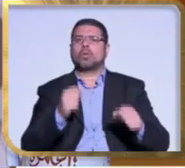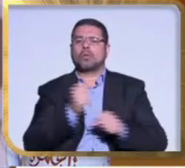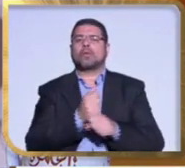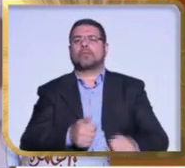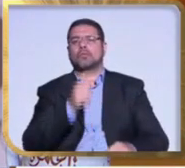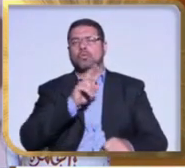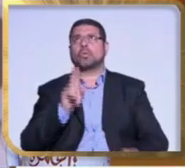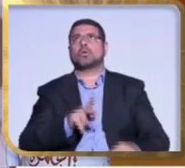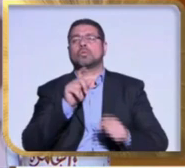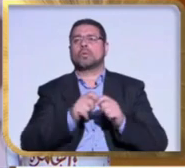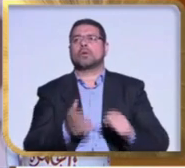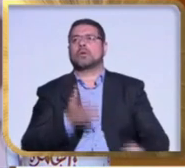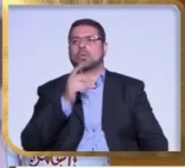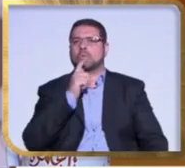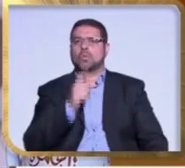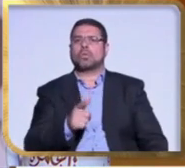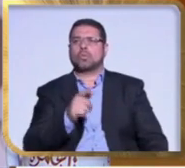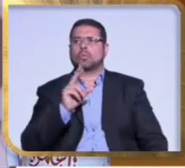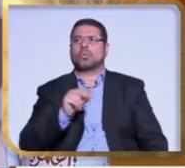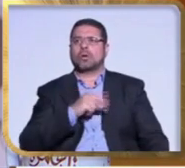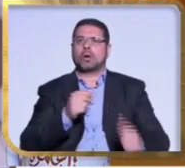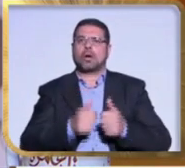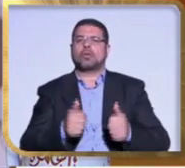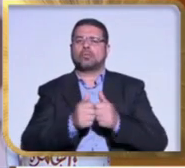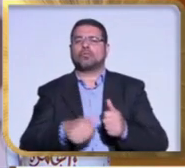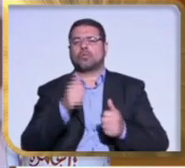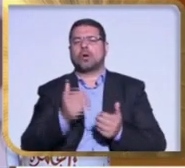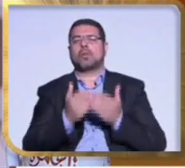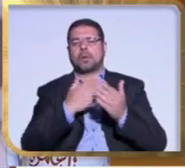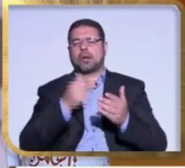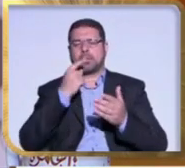ونسال الله سبحانه وتعالى ان يجعلنا من اهل الفلاح اللهم امين يا رب العالمين